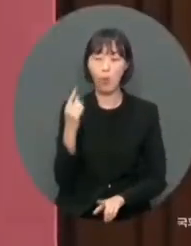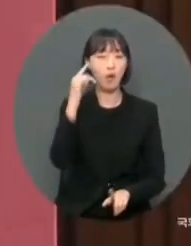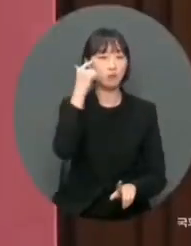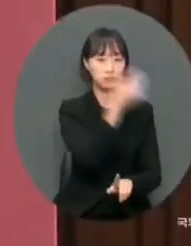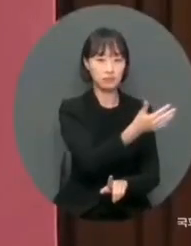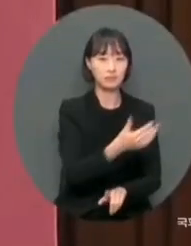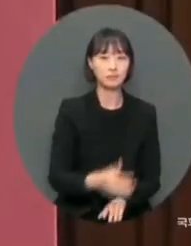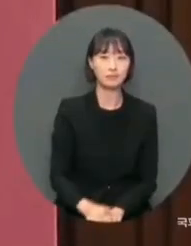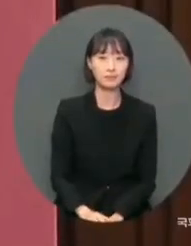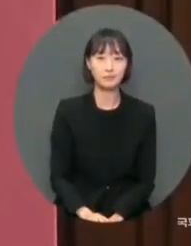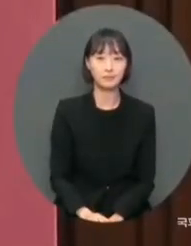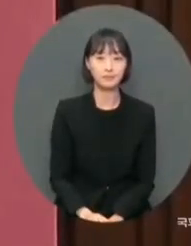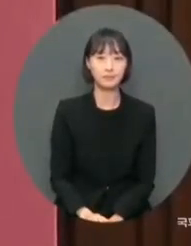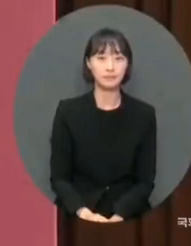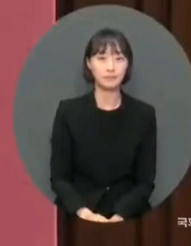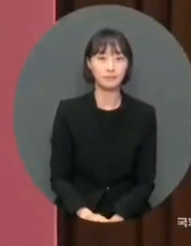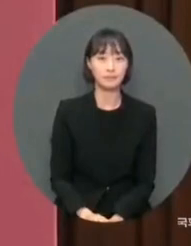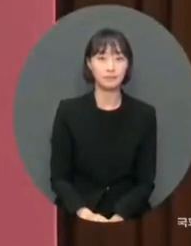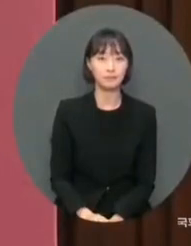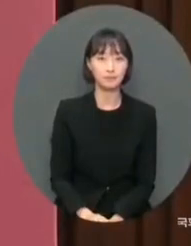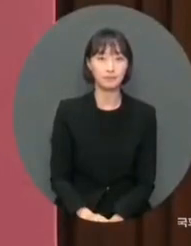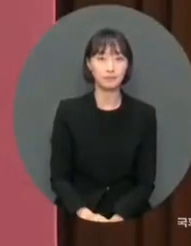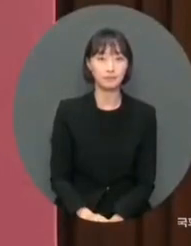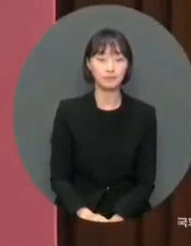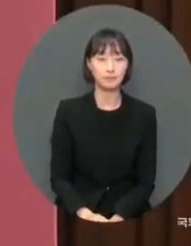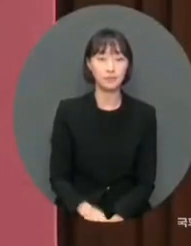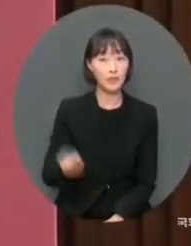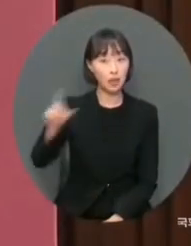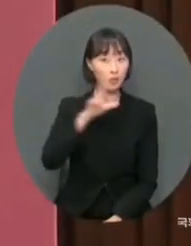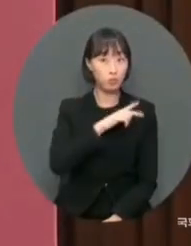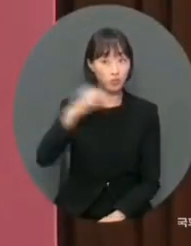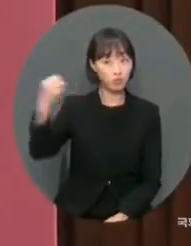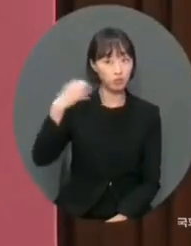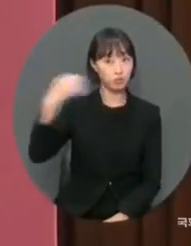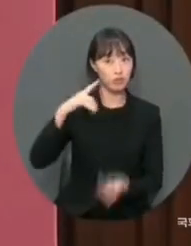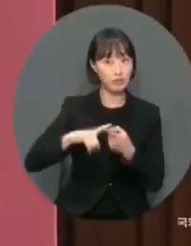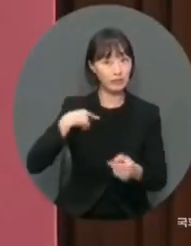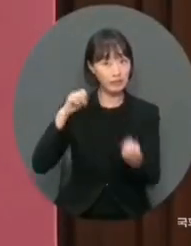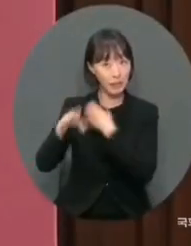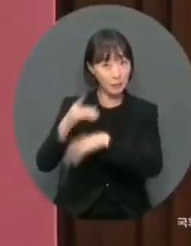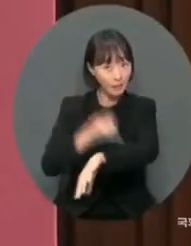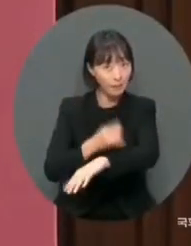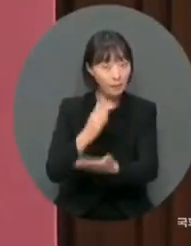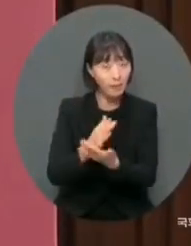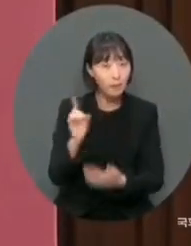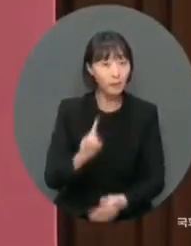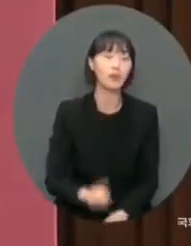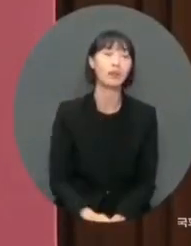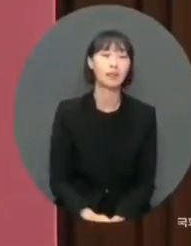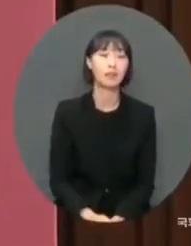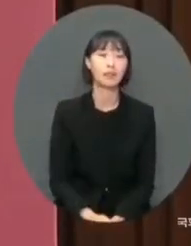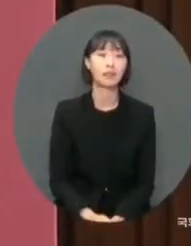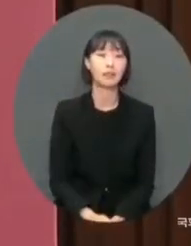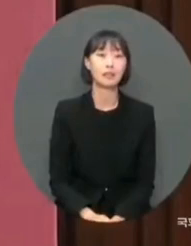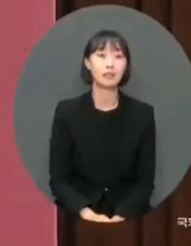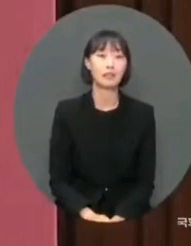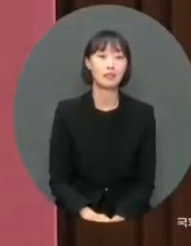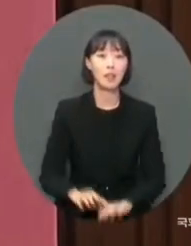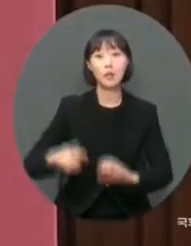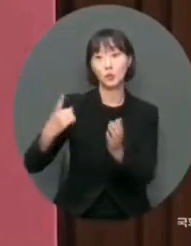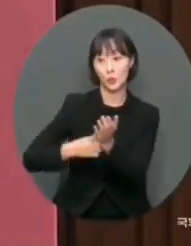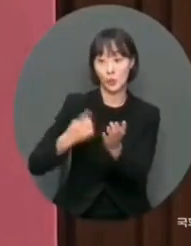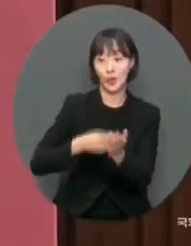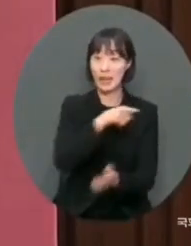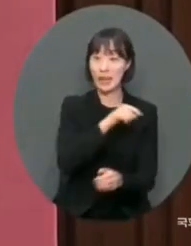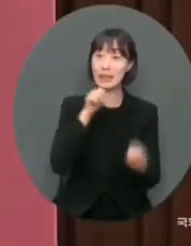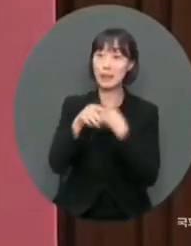총리 아니, 답변을 드릴까요? 저 의원님의 발언에 대해서 우리 질의 총리님 아니, 잠시만요. 총리님, 답변하시려면 이따가